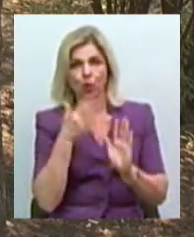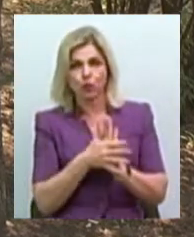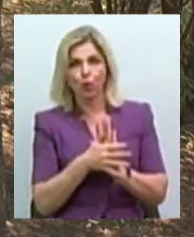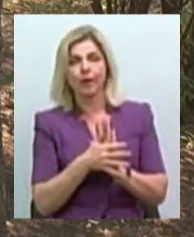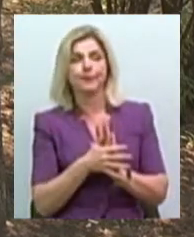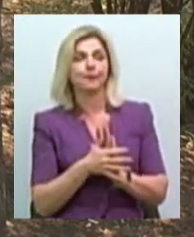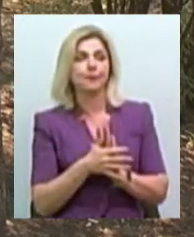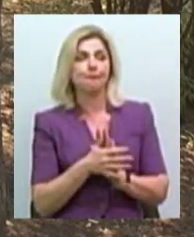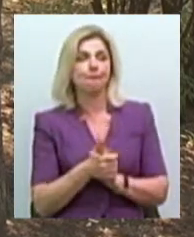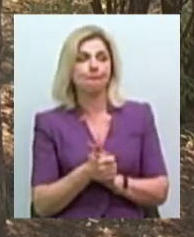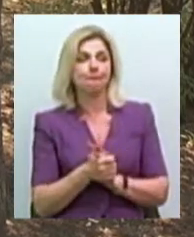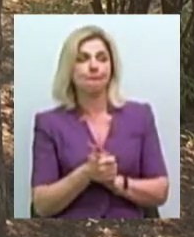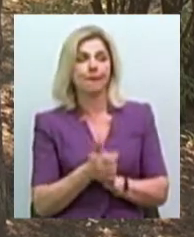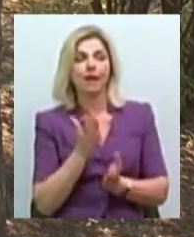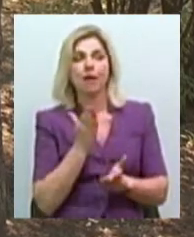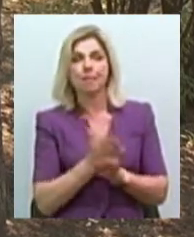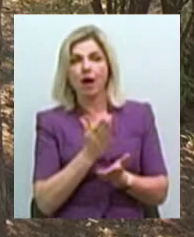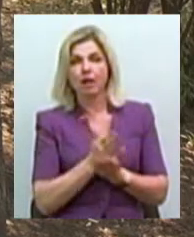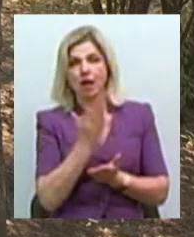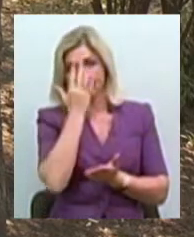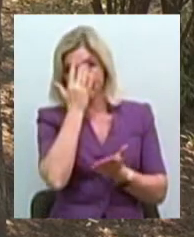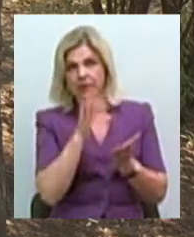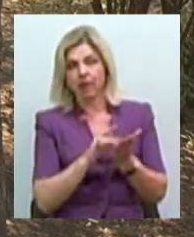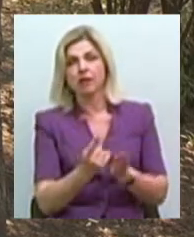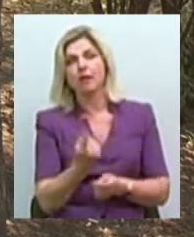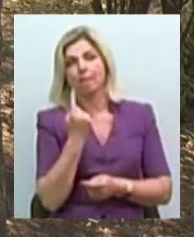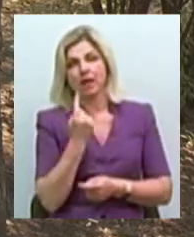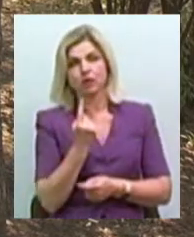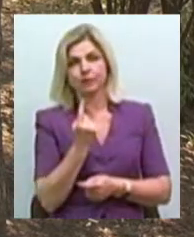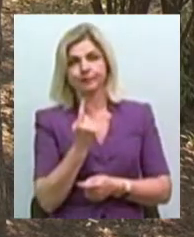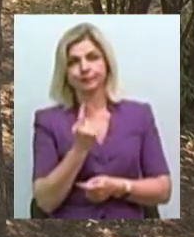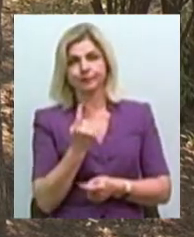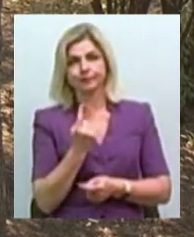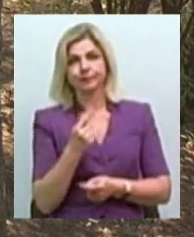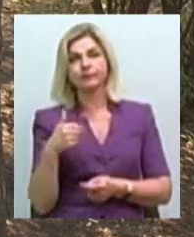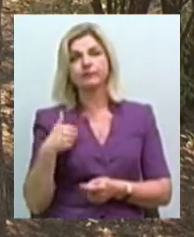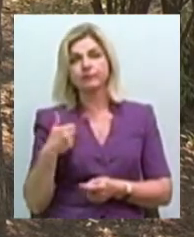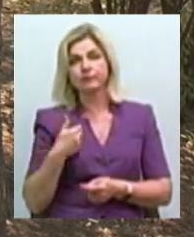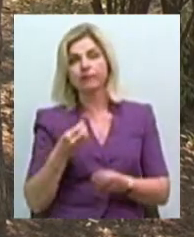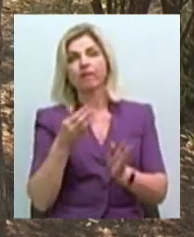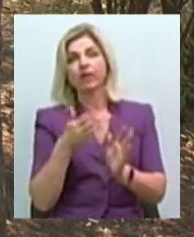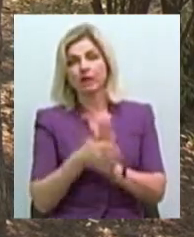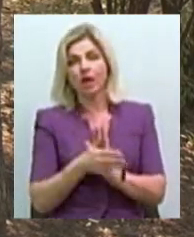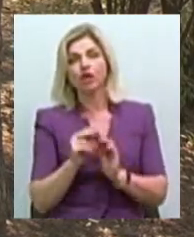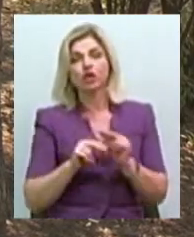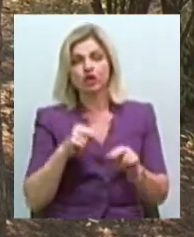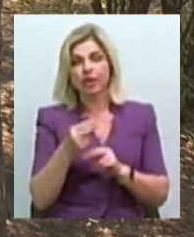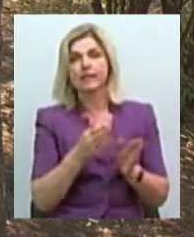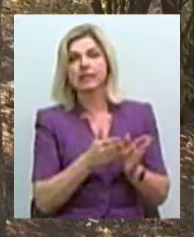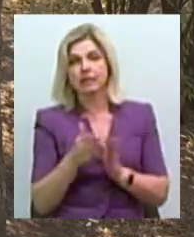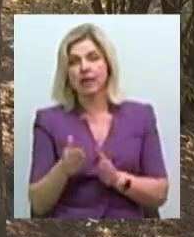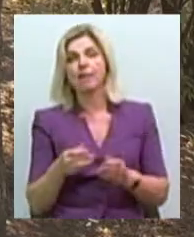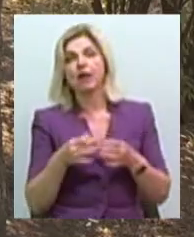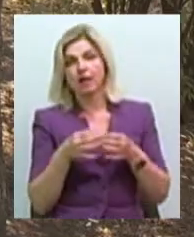прозоре, має на меті, по-перше, ефективно їх витрачати, саме через систему вона